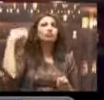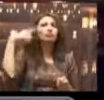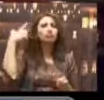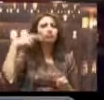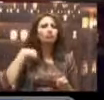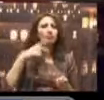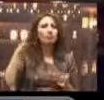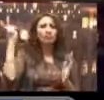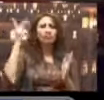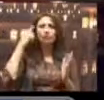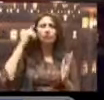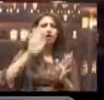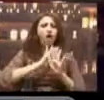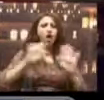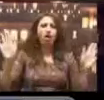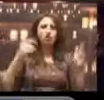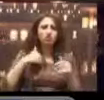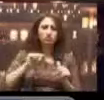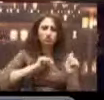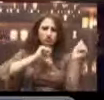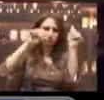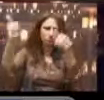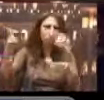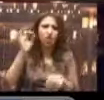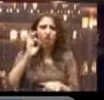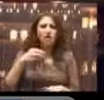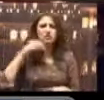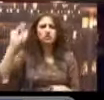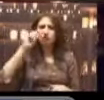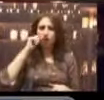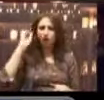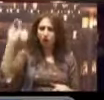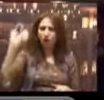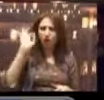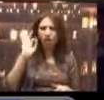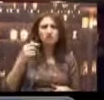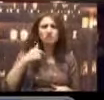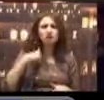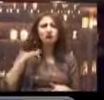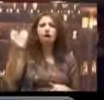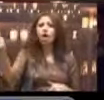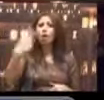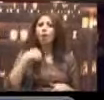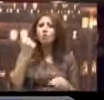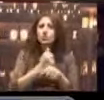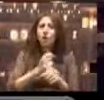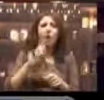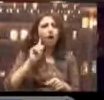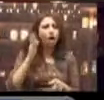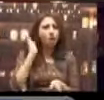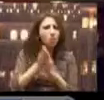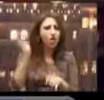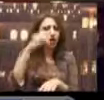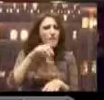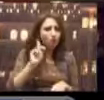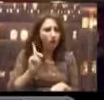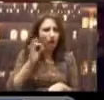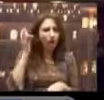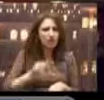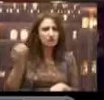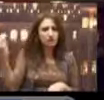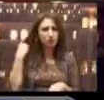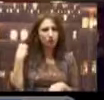خدت قرار ان انا هروح هقول لدكتور شريف صبري انا لازم تقول لي دلوقتي حالا راسي من رجلي، ومن المفترض